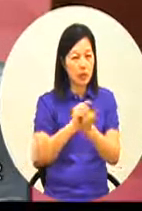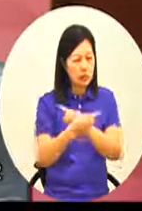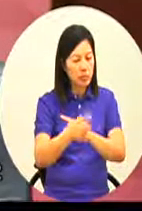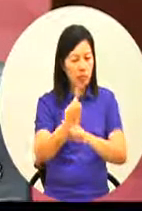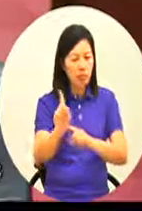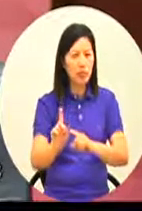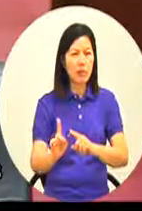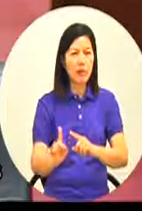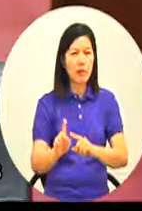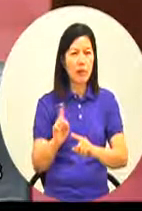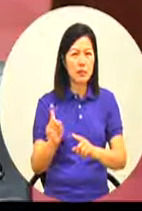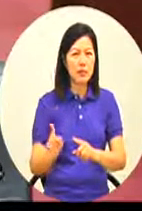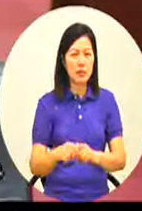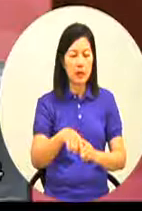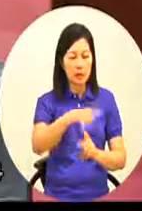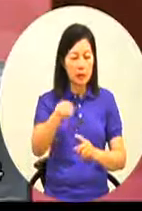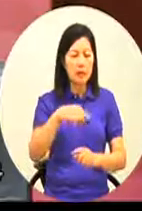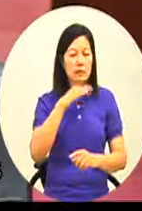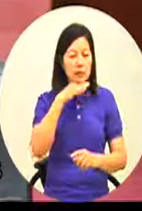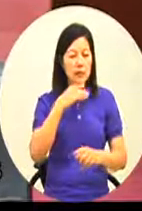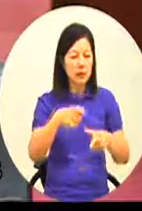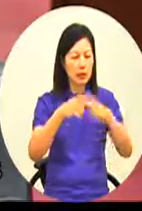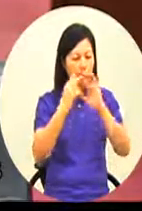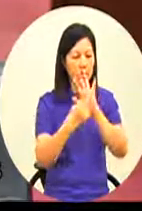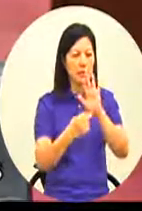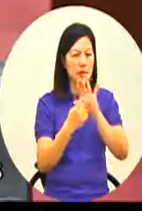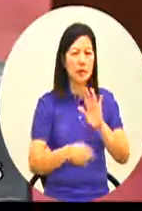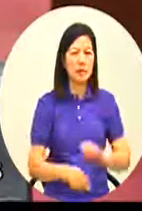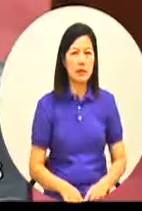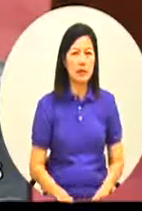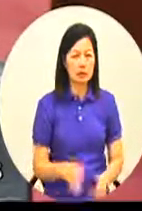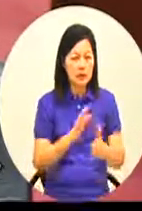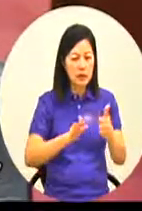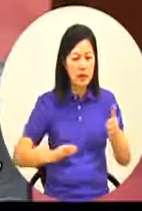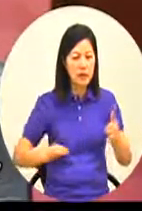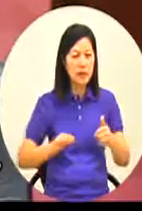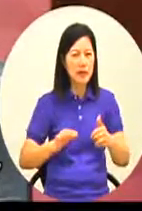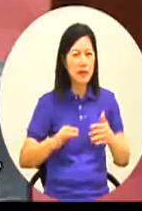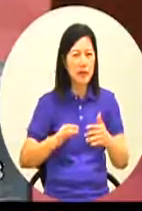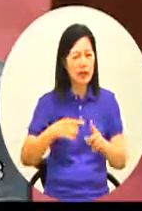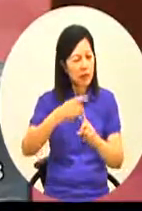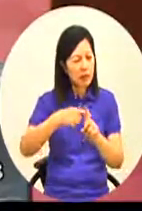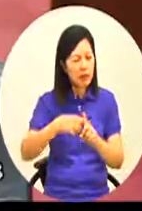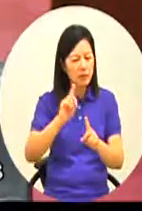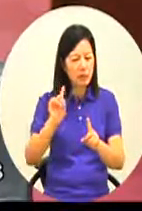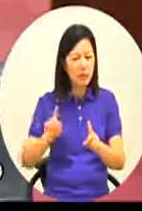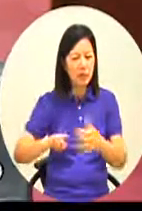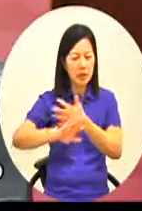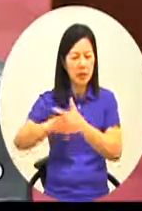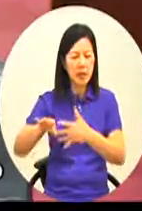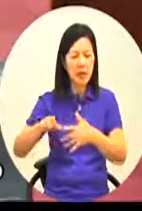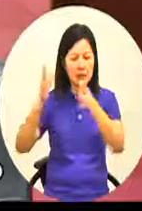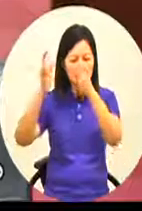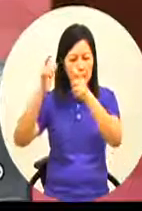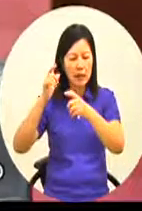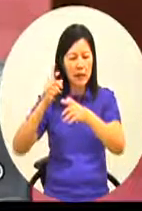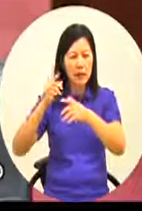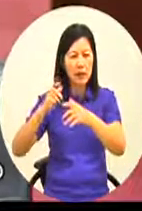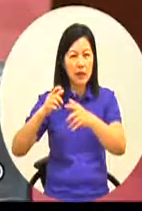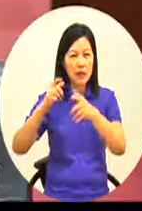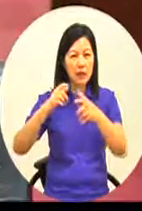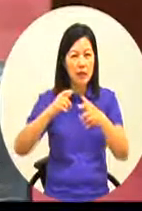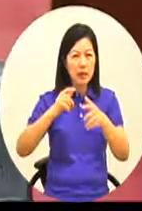哦，所以等你回答一下，对不对？就是讲看。到底应用到什么程度？我无希望讲别人来控制嘞，咱高雄市个人来控制，咱的